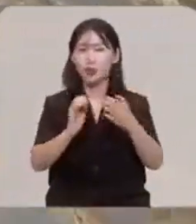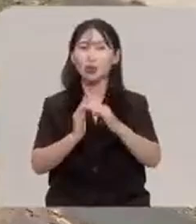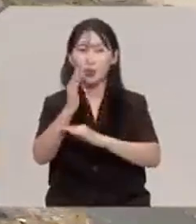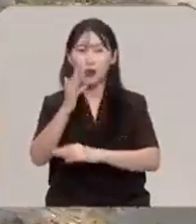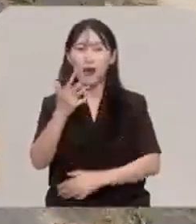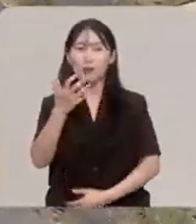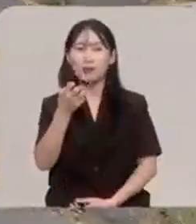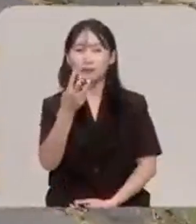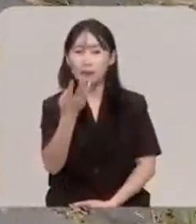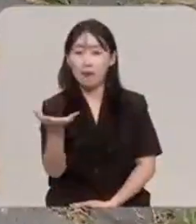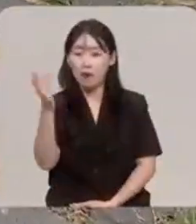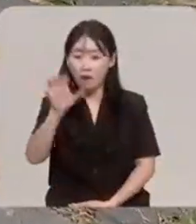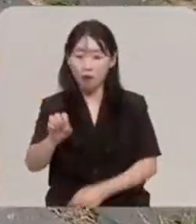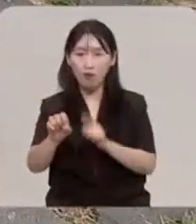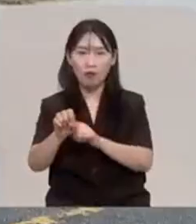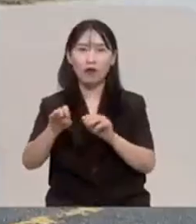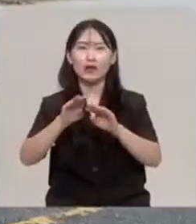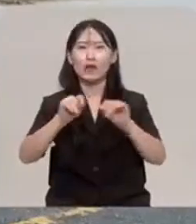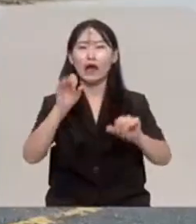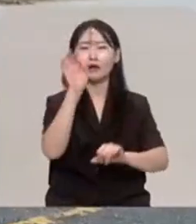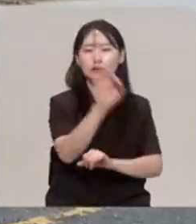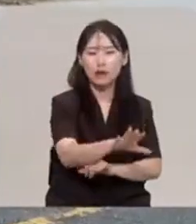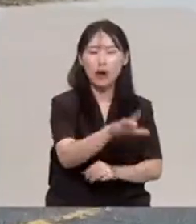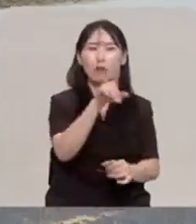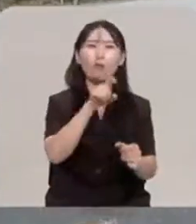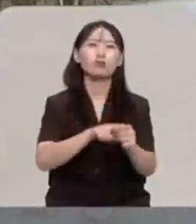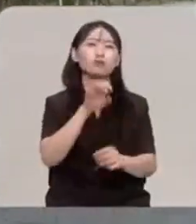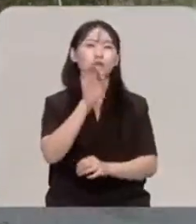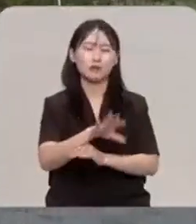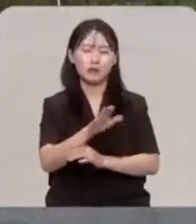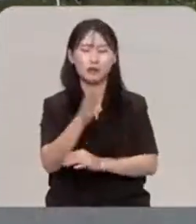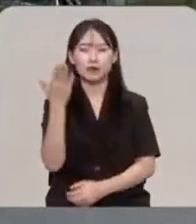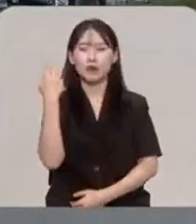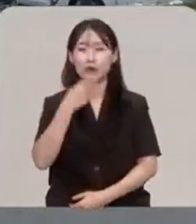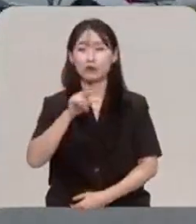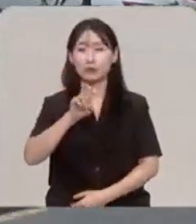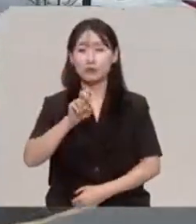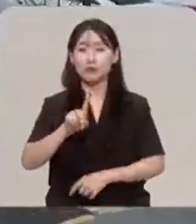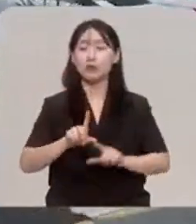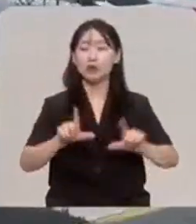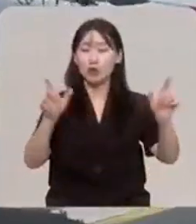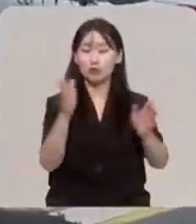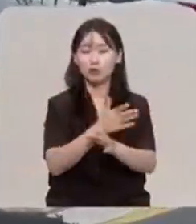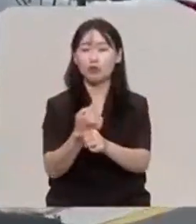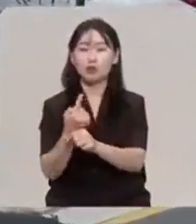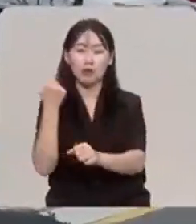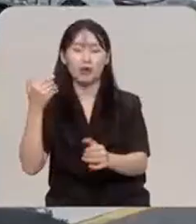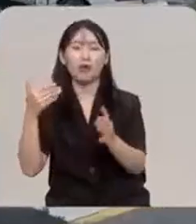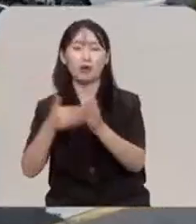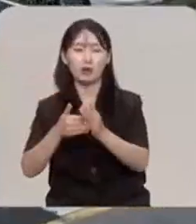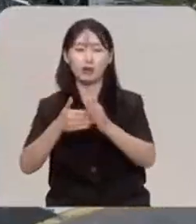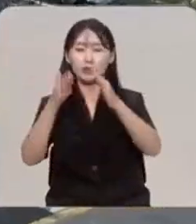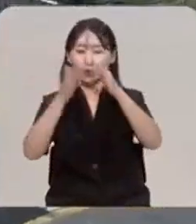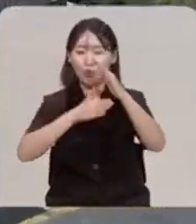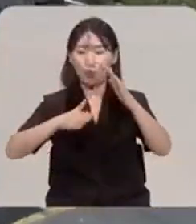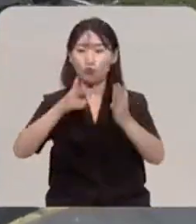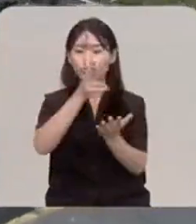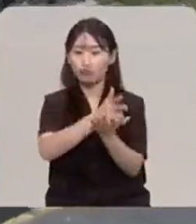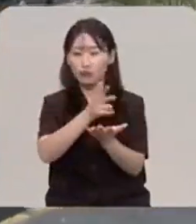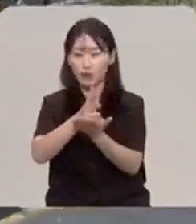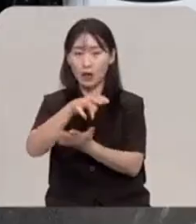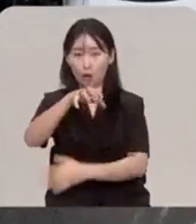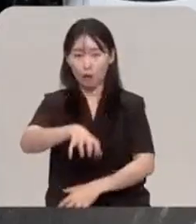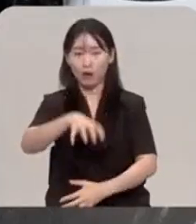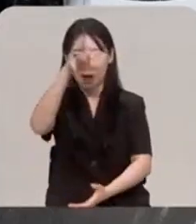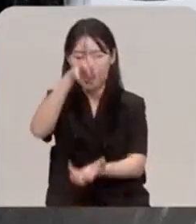원이 토지 매입에 쓰였습니다 2021년부터 지난해까지 전주 시내에 조성된 공영 주차장은 모두 20여